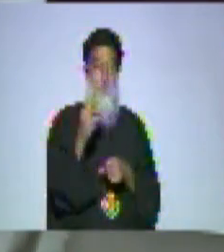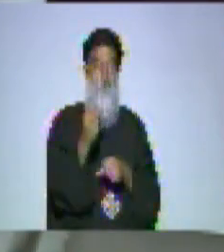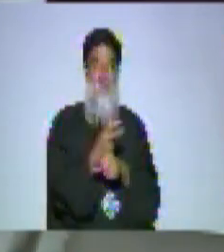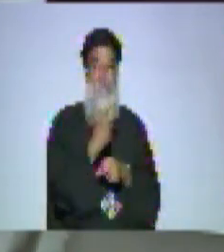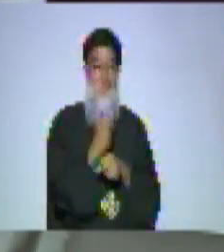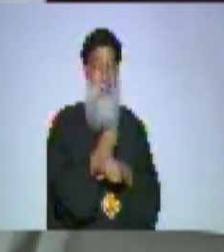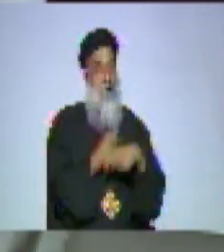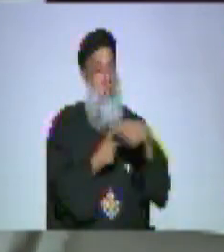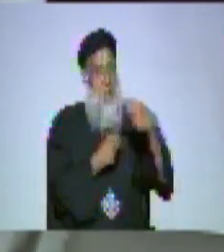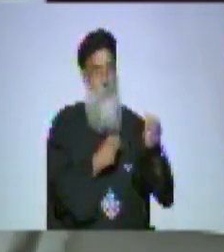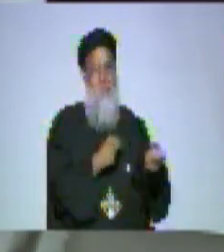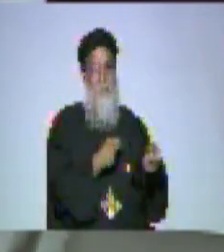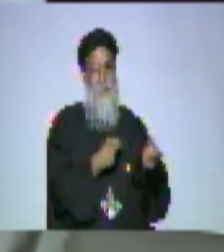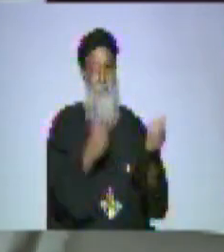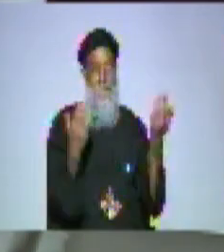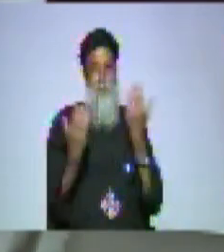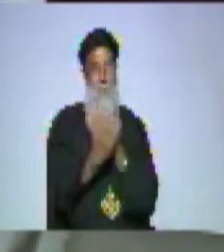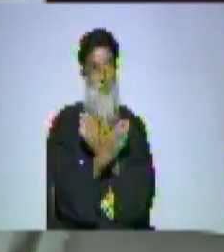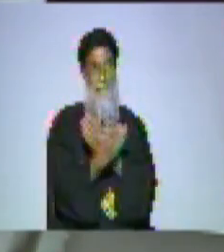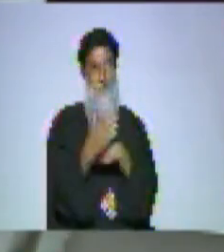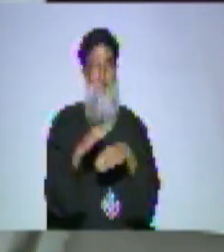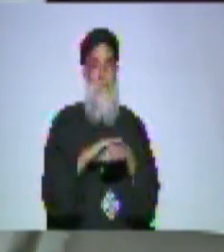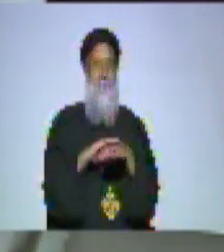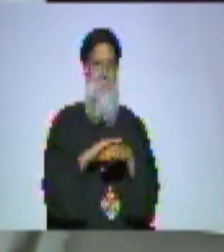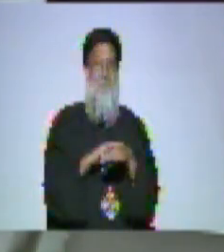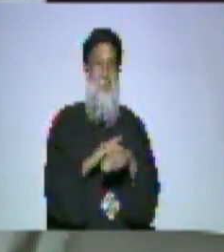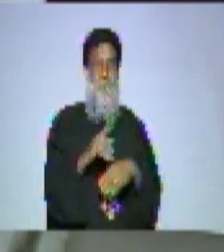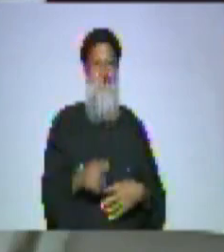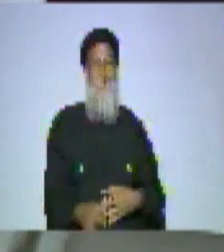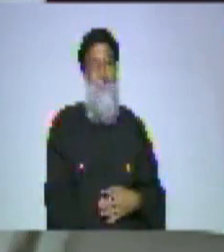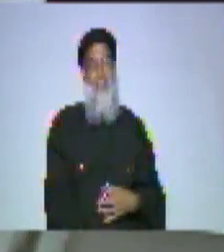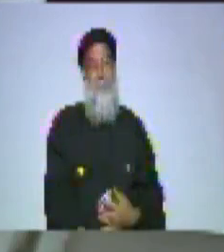الاخرين يبقى دي مشاعره